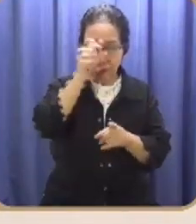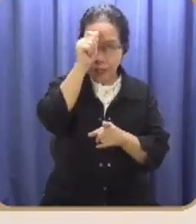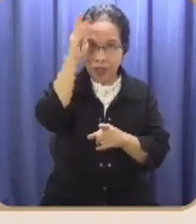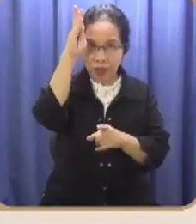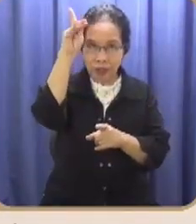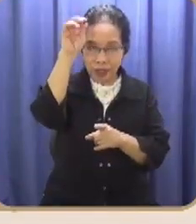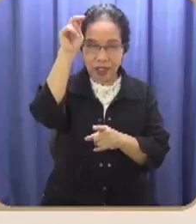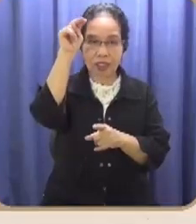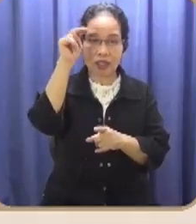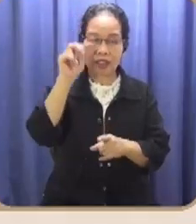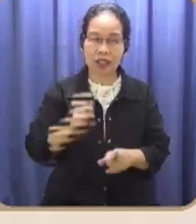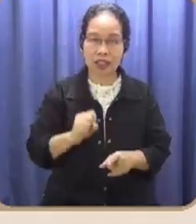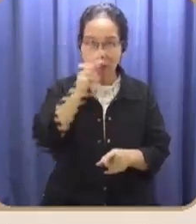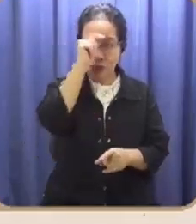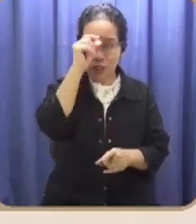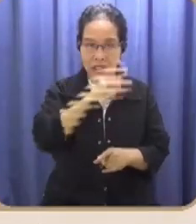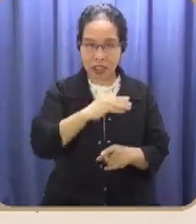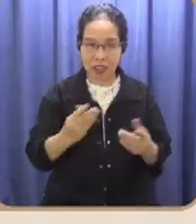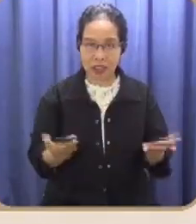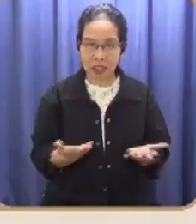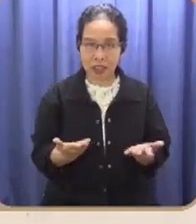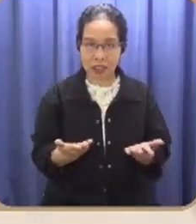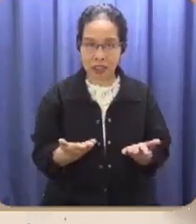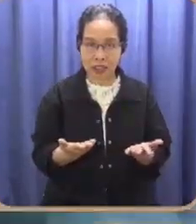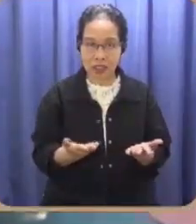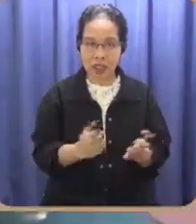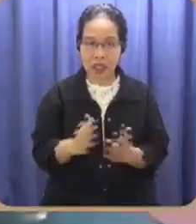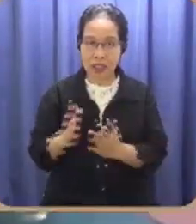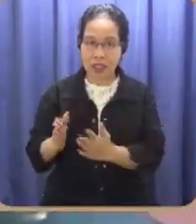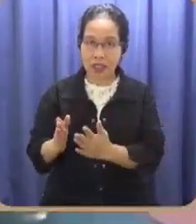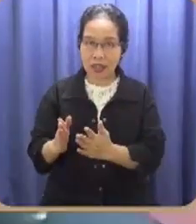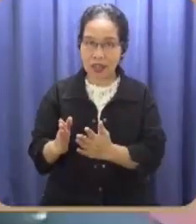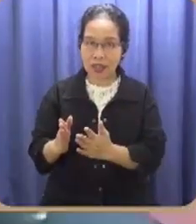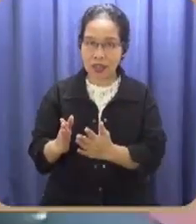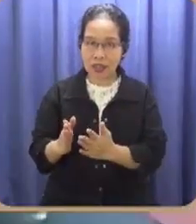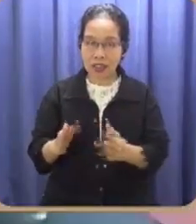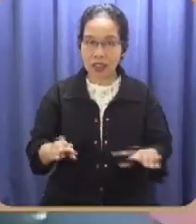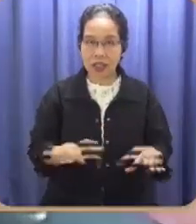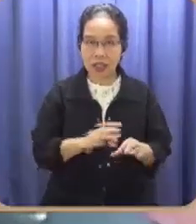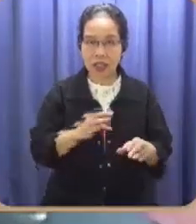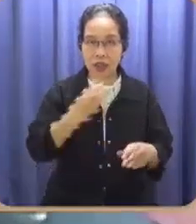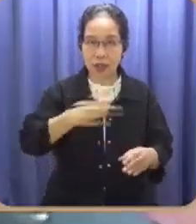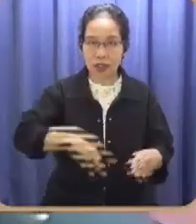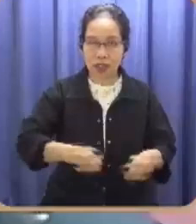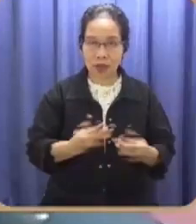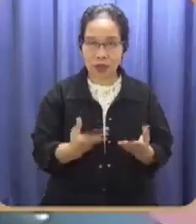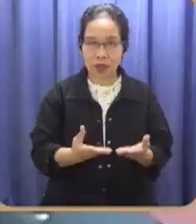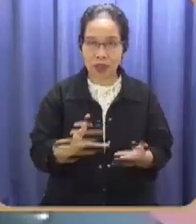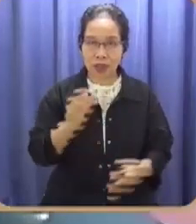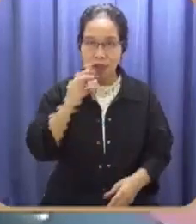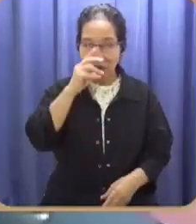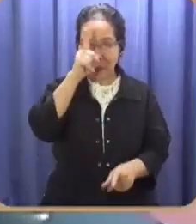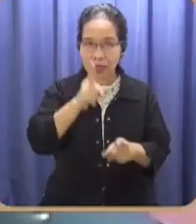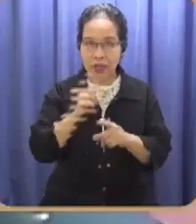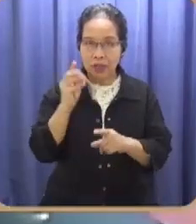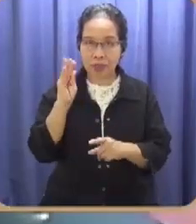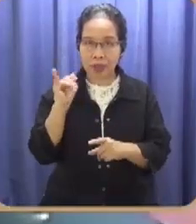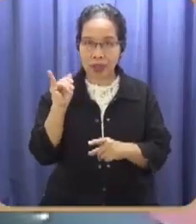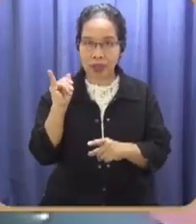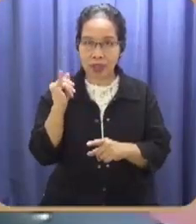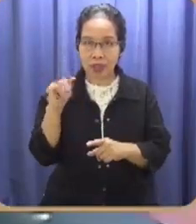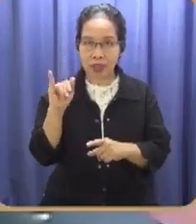Opo, Kuya. At kanina nga po, Kuya, bukod po dito sa ating ginawang wish granting po ni kapatid na Mary Joy Palma,